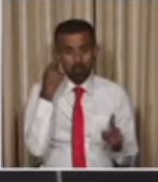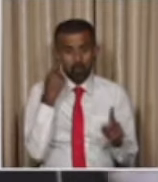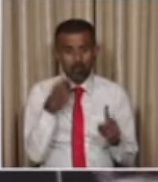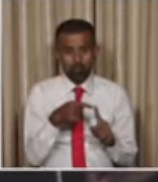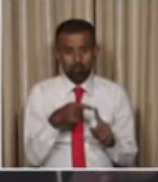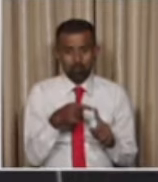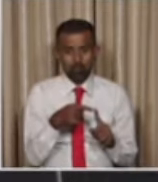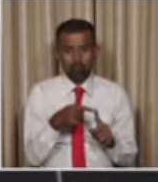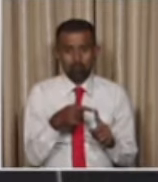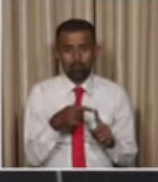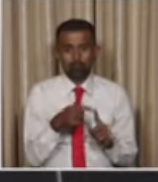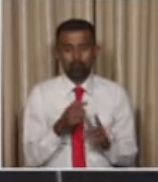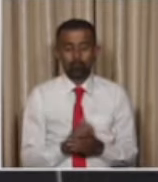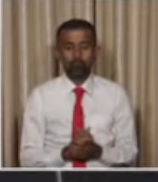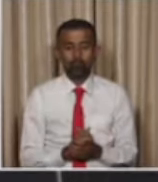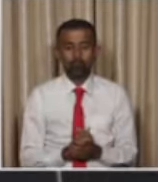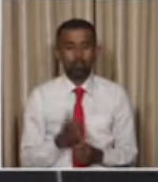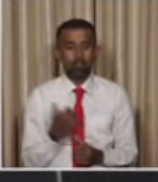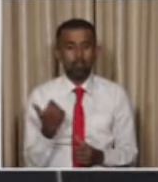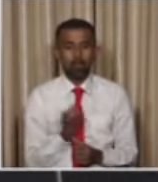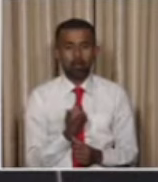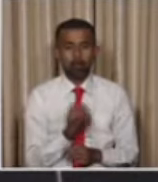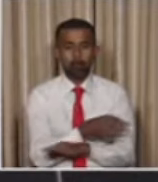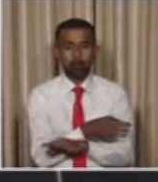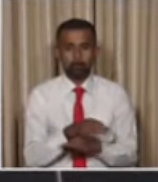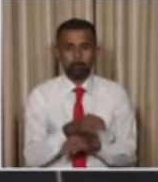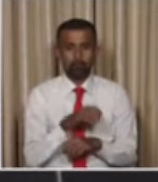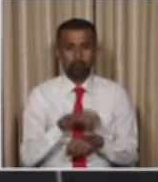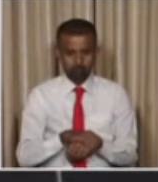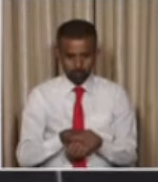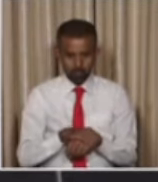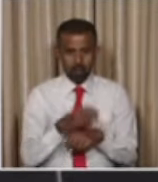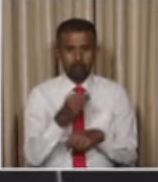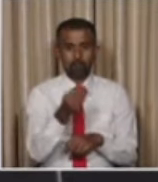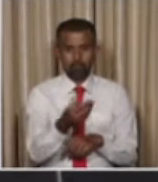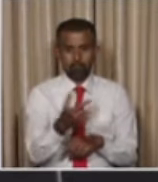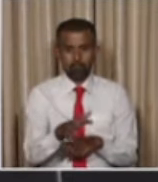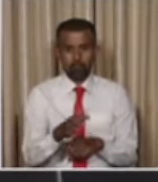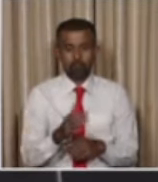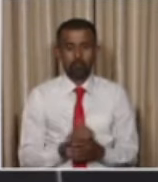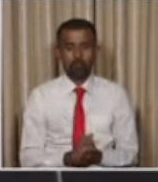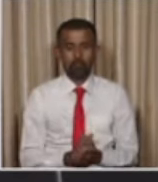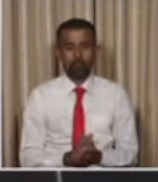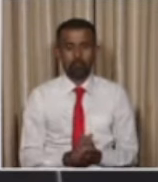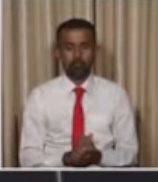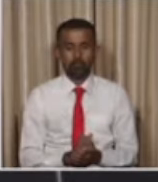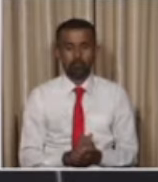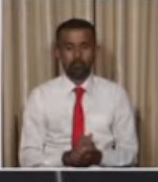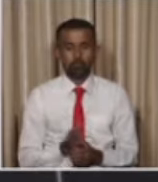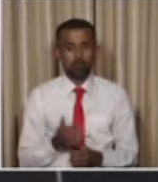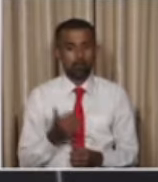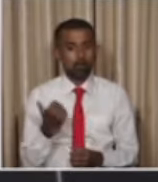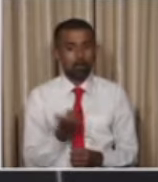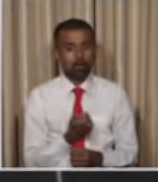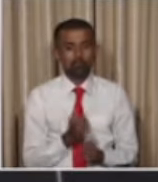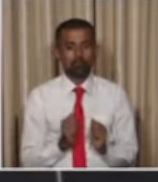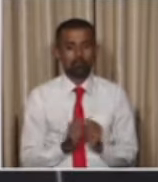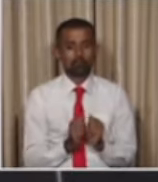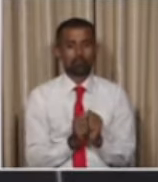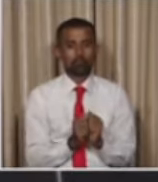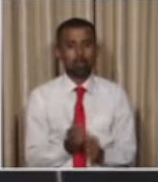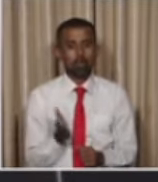වංචාව පිළිබඳව අලුත් ක්‍රමවේදයක් හඳුන්වලා දීලා තියෙනවා. There is this particular process about